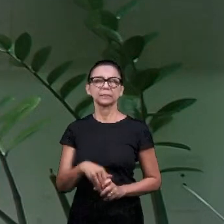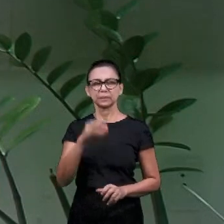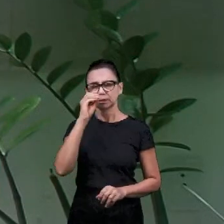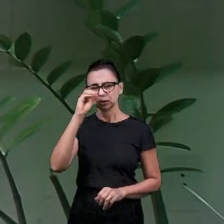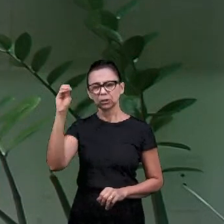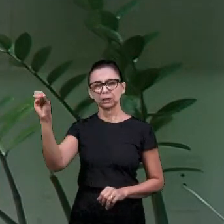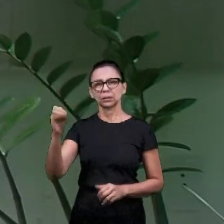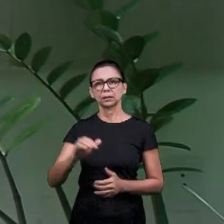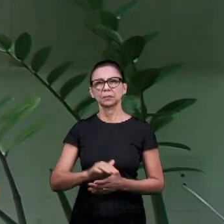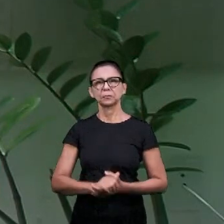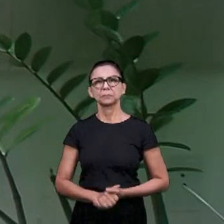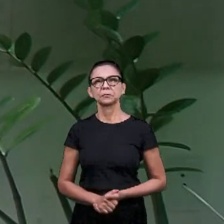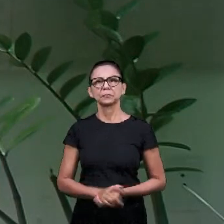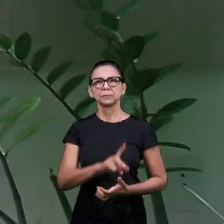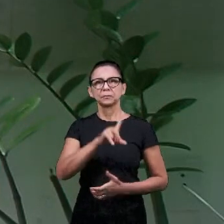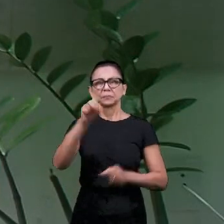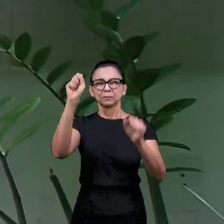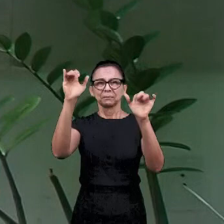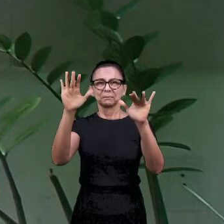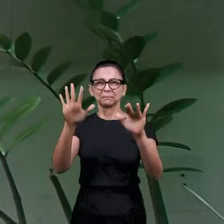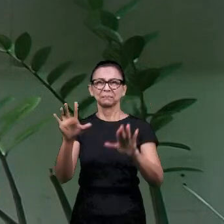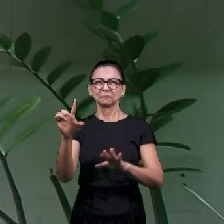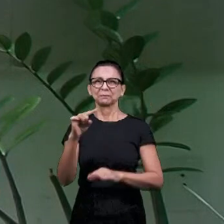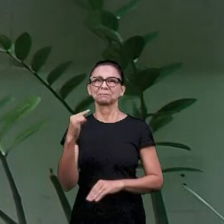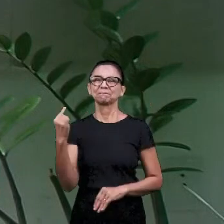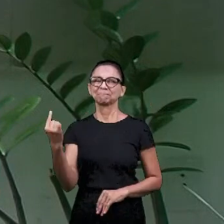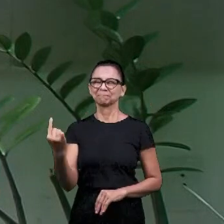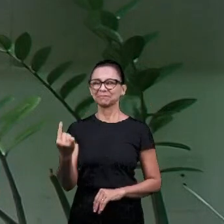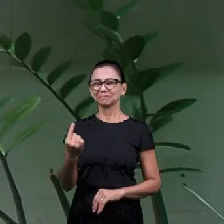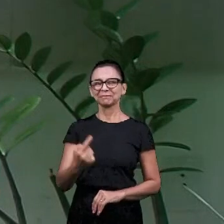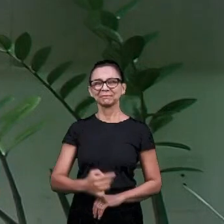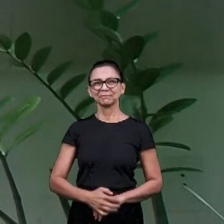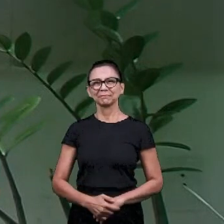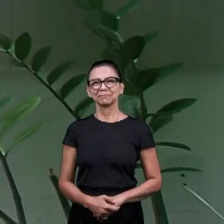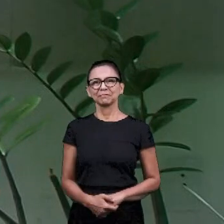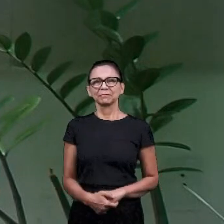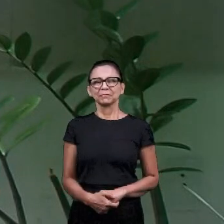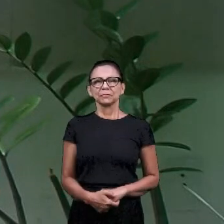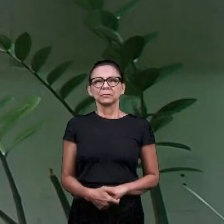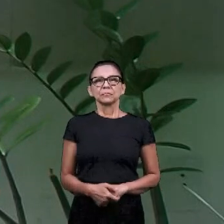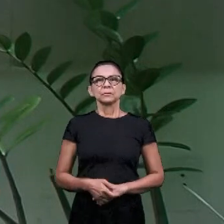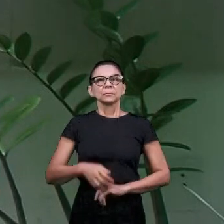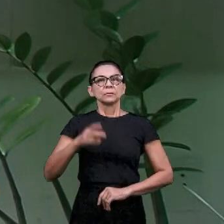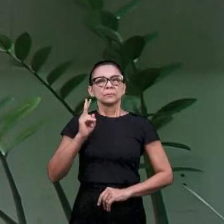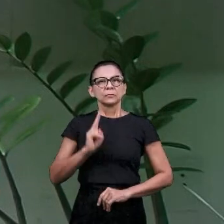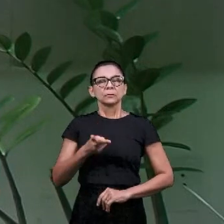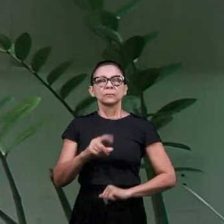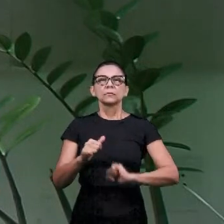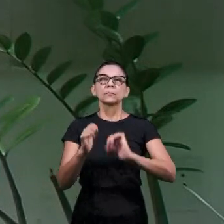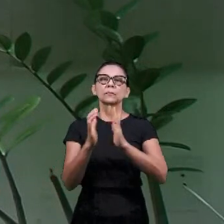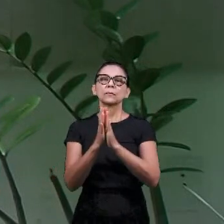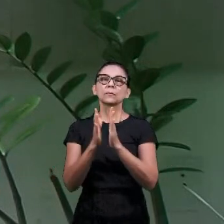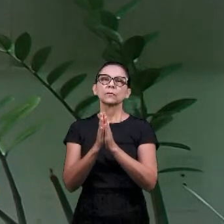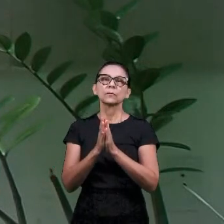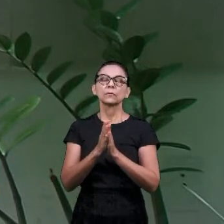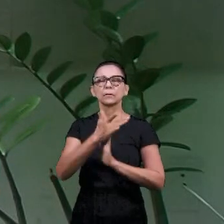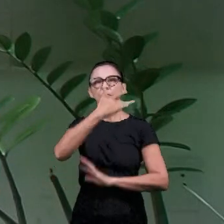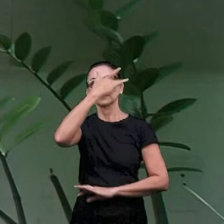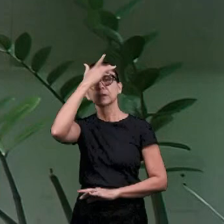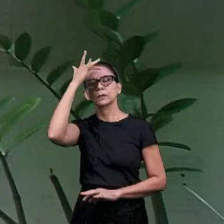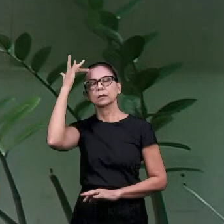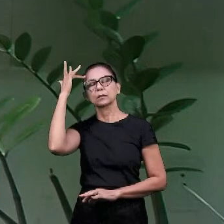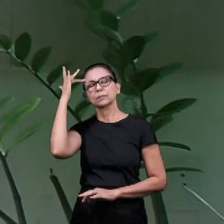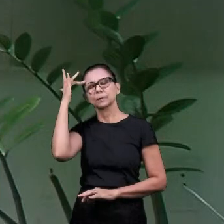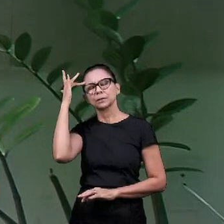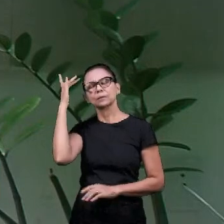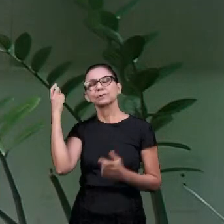Dieu bénisse nos frères et sœurs et que nous puissions continuer en prière pour ceux qui ont besoin en ce